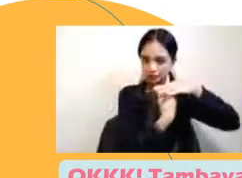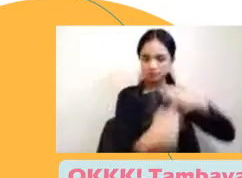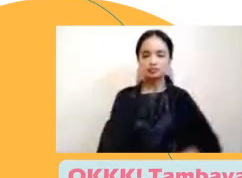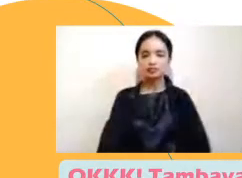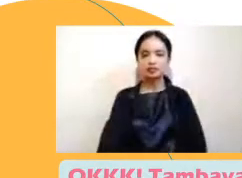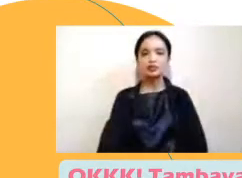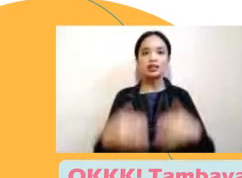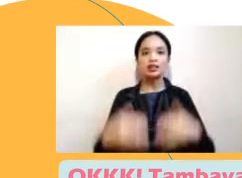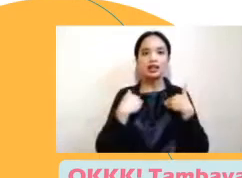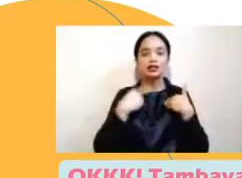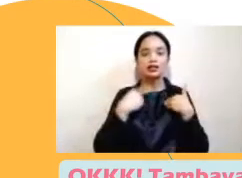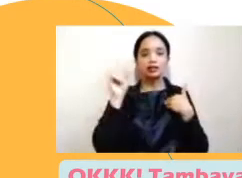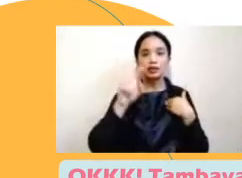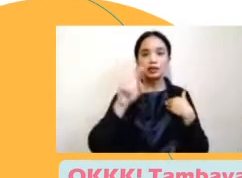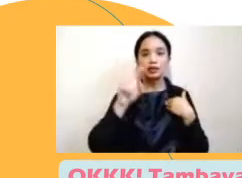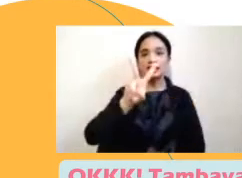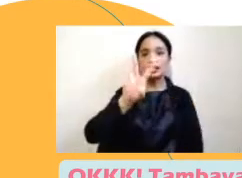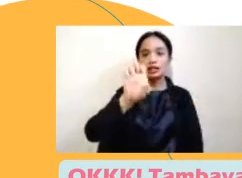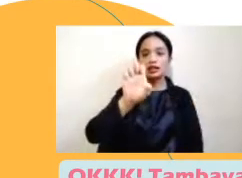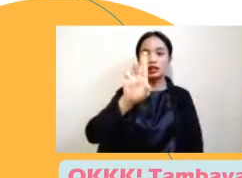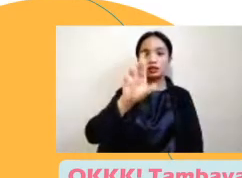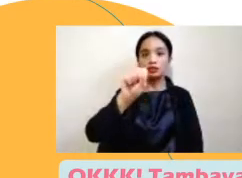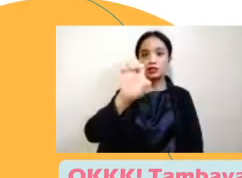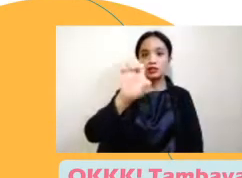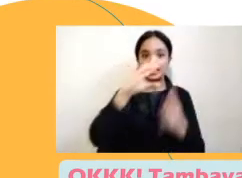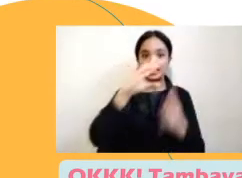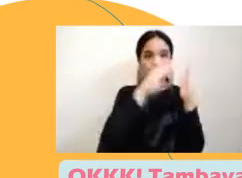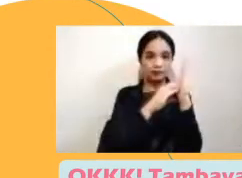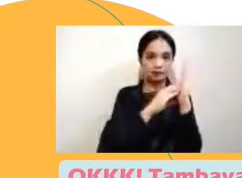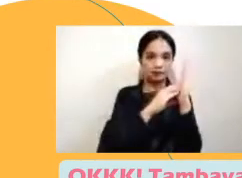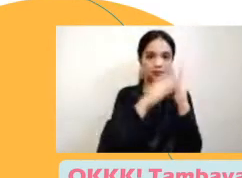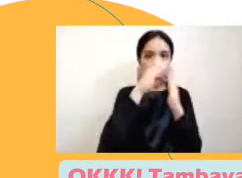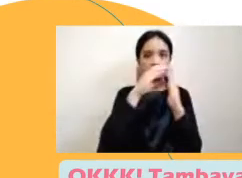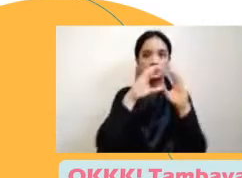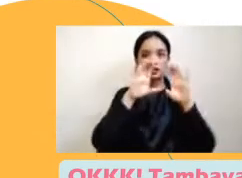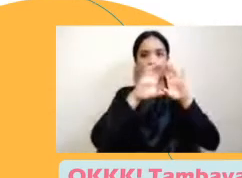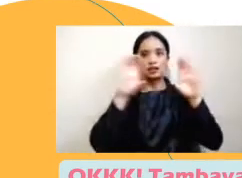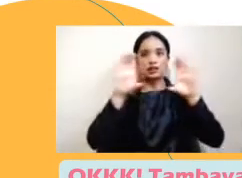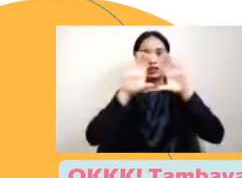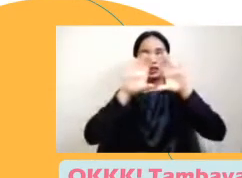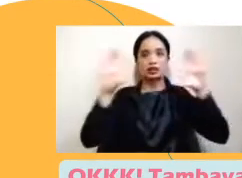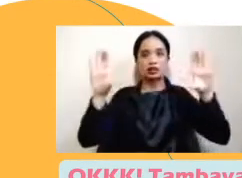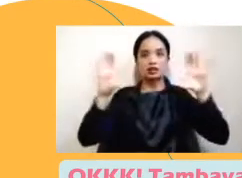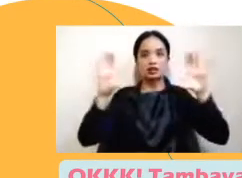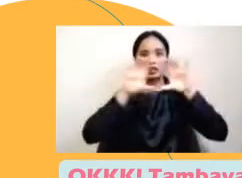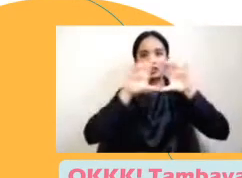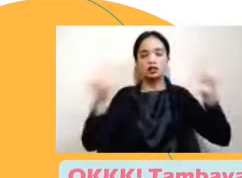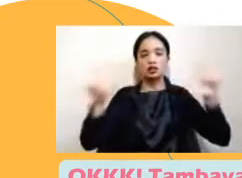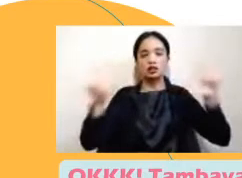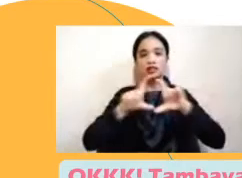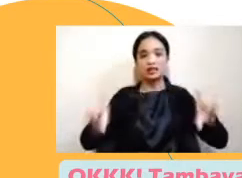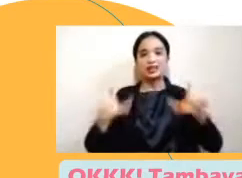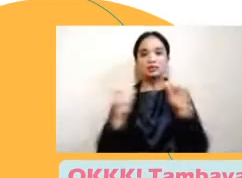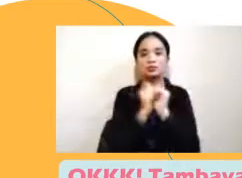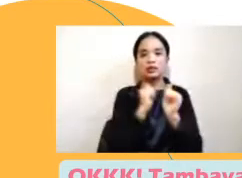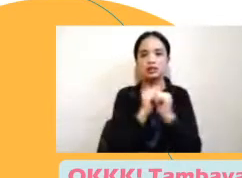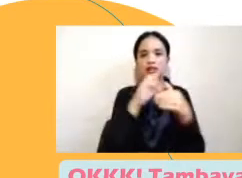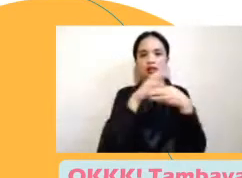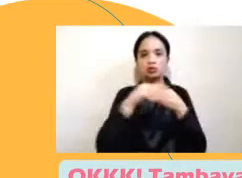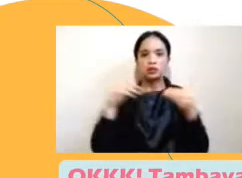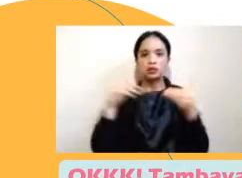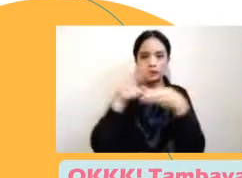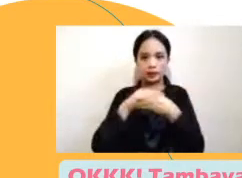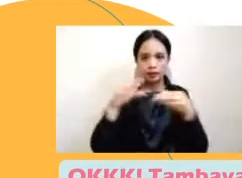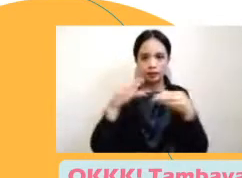the verse. Ang mga verso. Kung saan ito ay pagkukwento rin. Dito